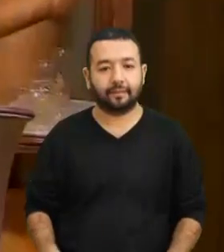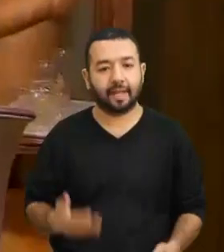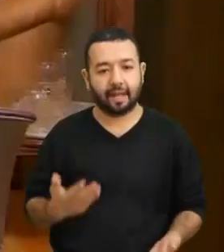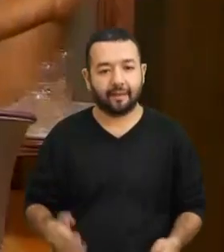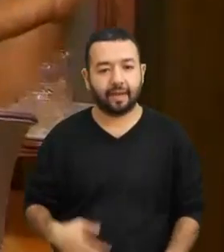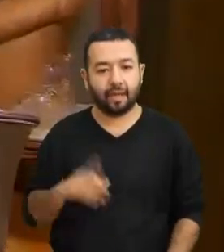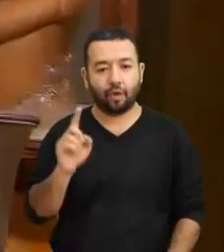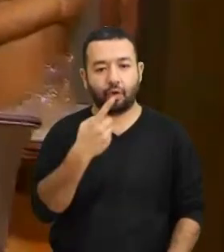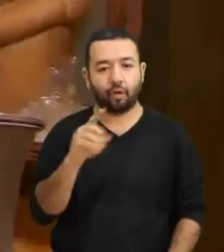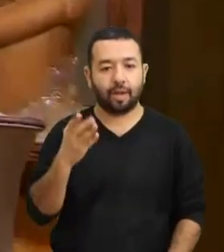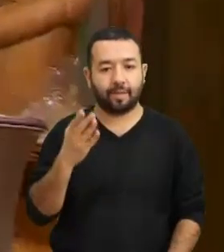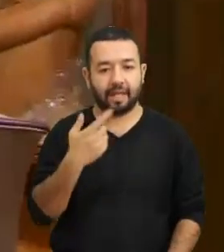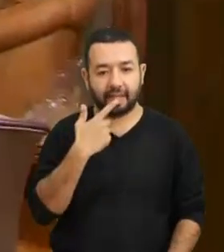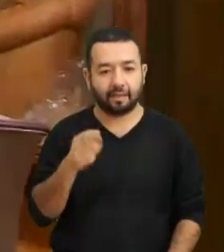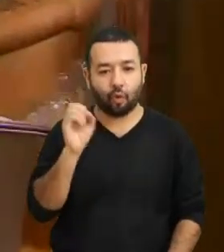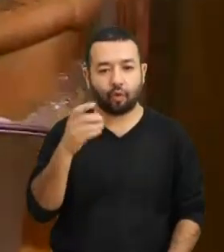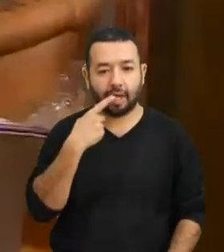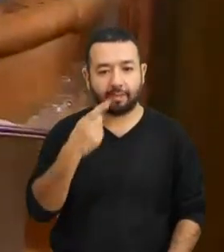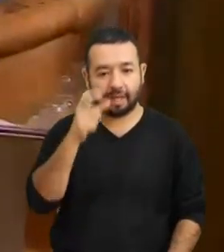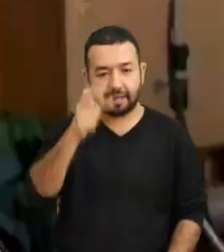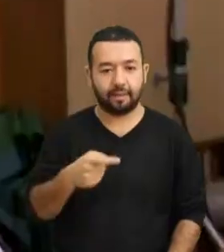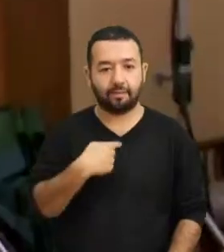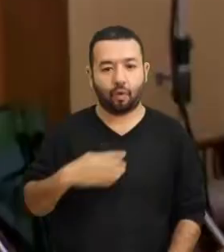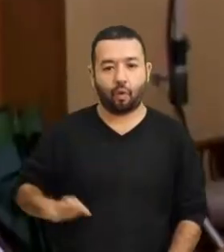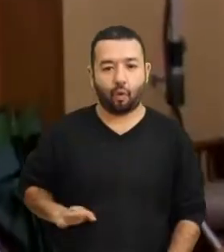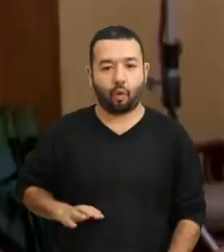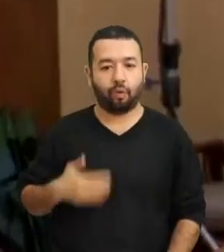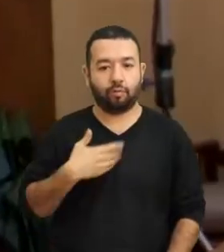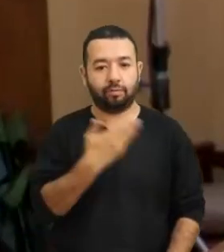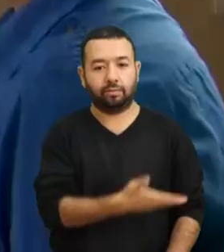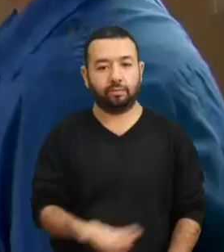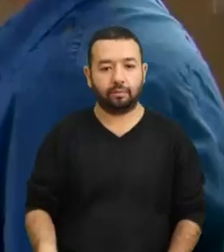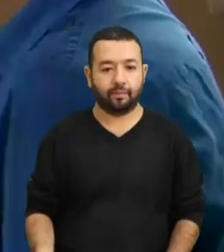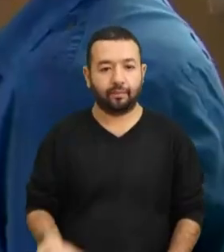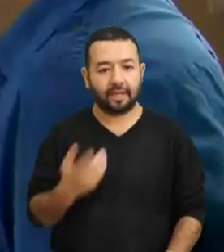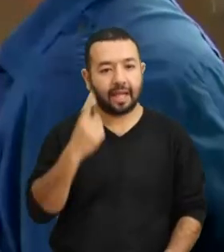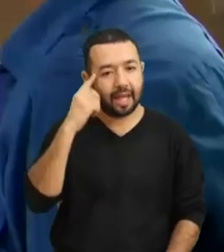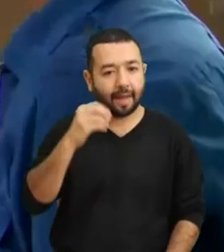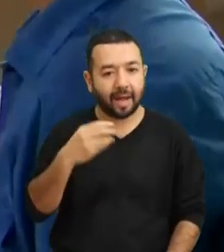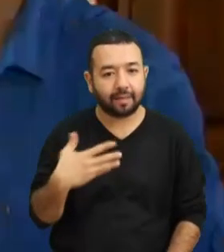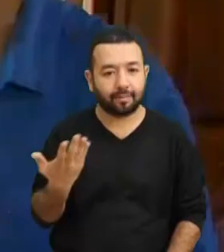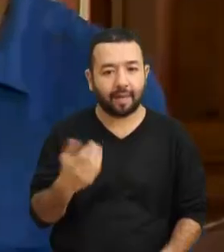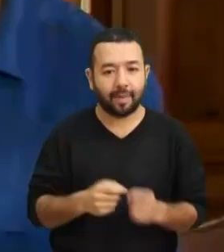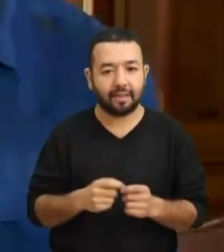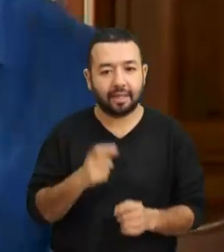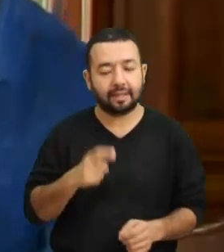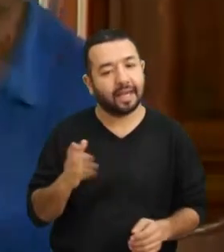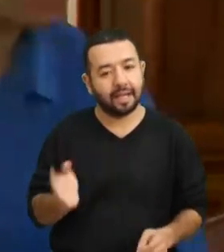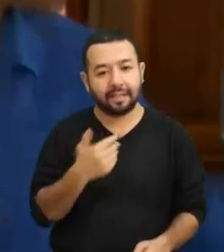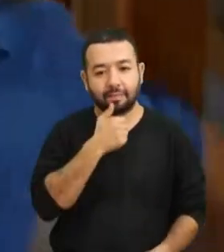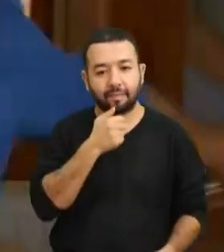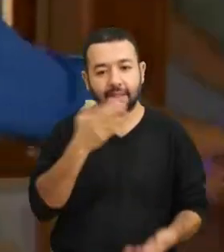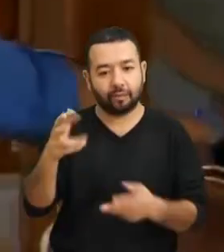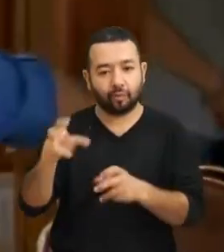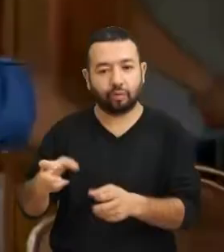Evet yönetmen dediğiniz, hocam dediğiniz bu çocuk benim oğlum. Ya abartma Badire ya. Ya neyse geç